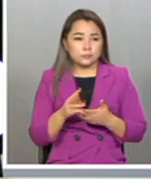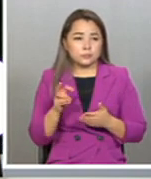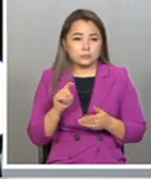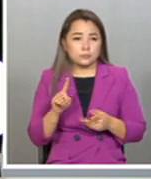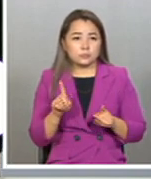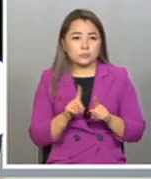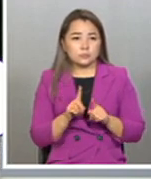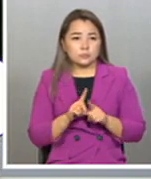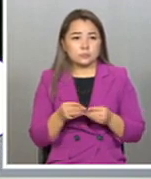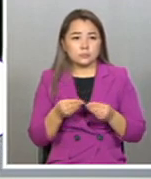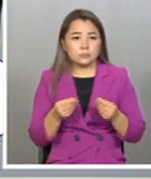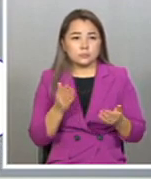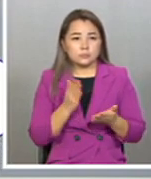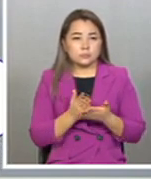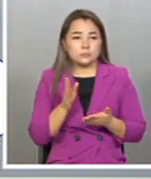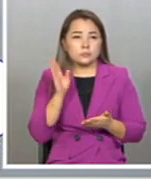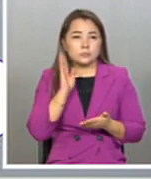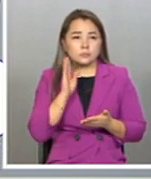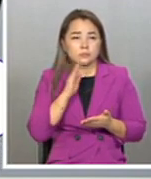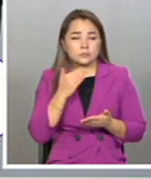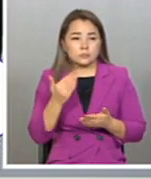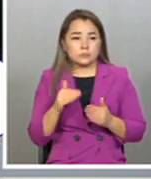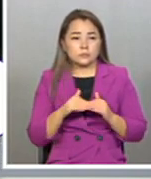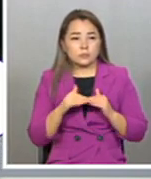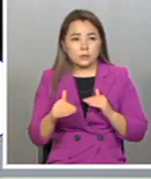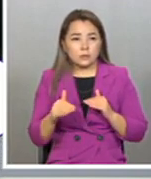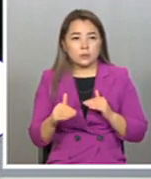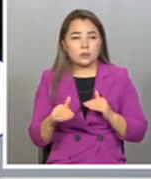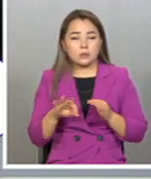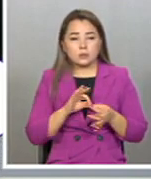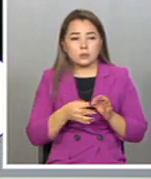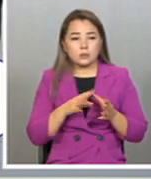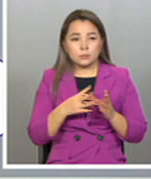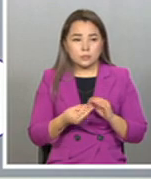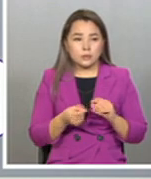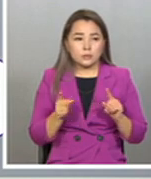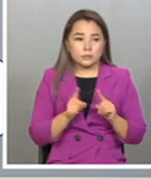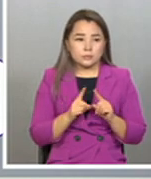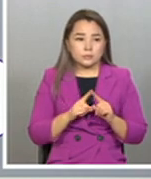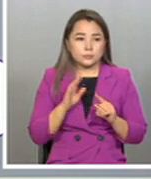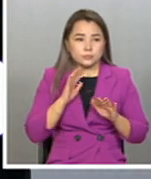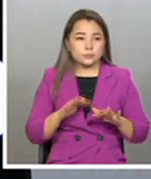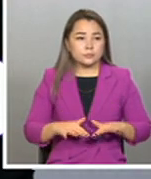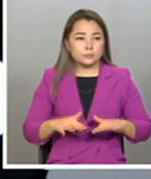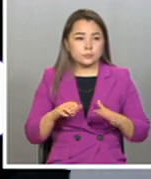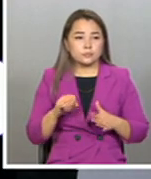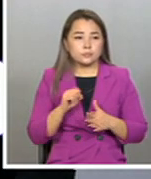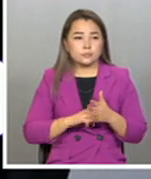әкеледі. Су деңгейінің көтерілуімен су басу қаупіне әкеледі.